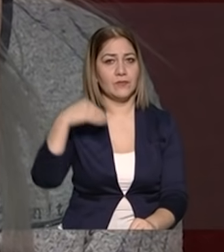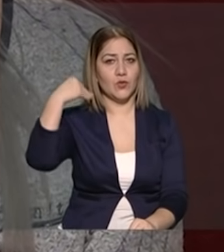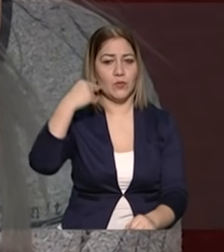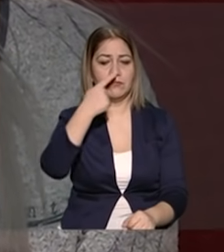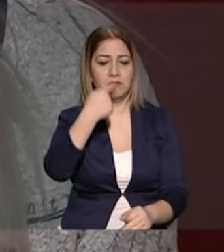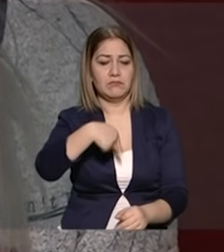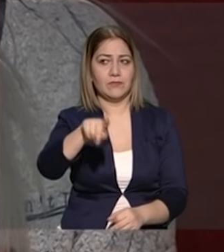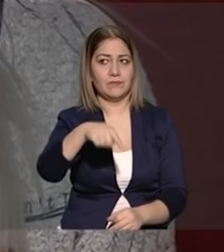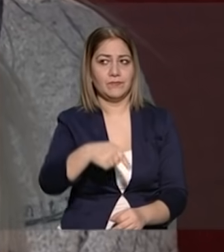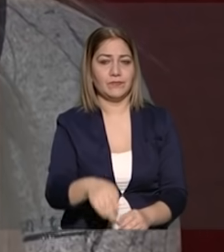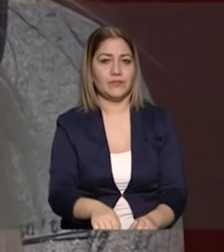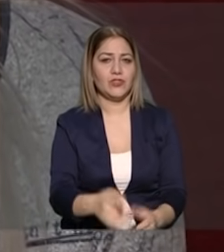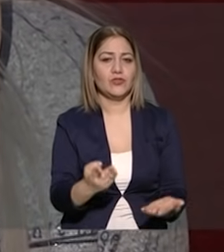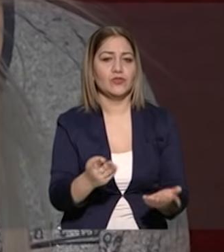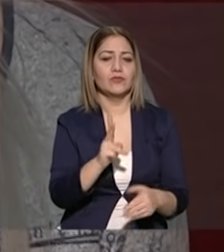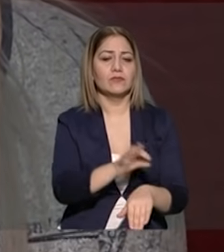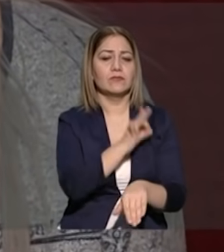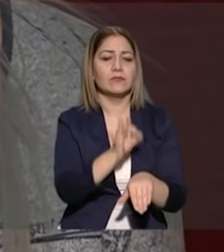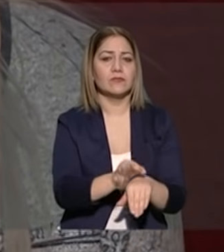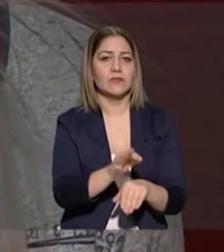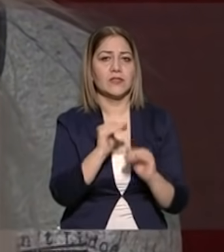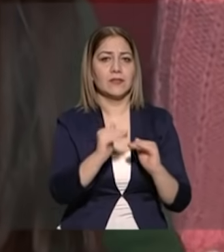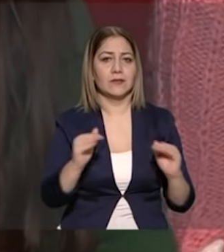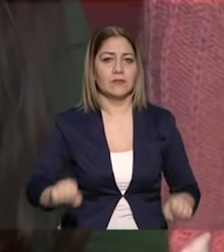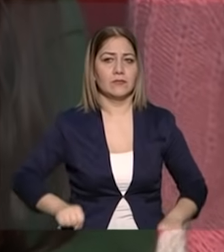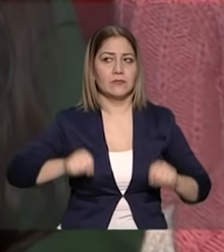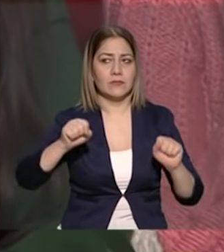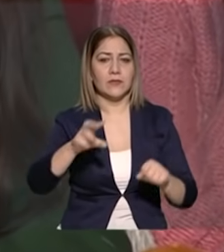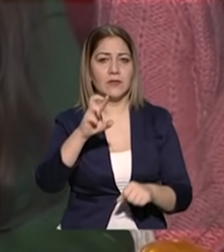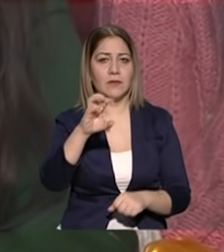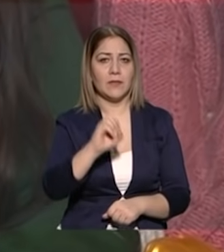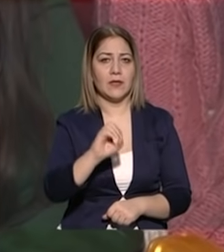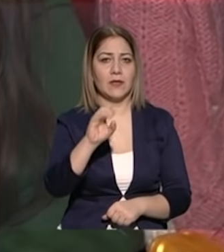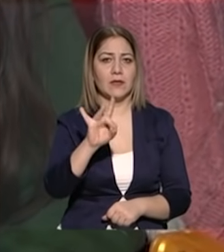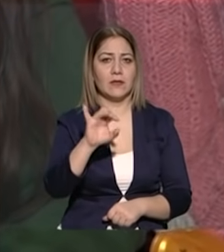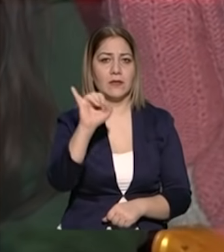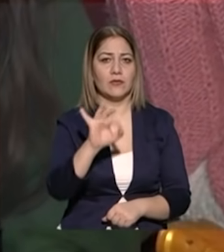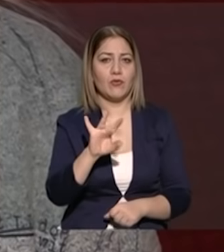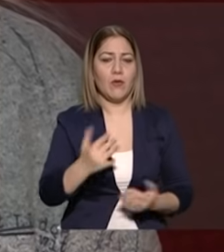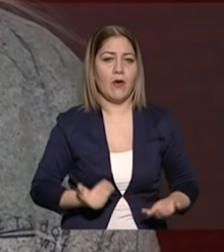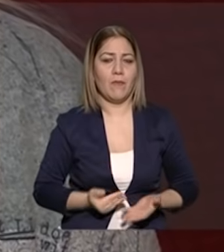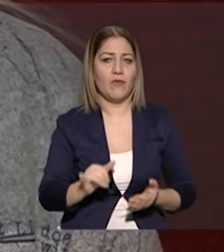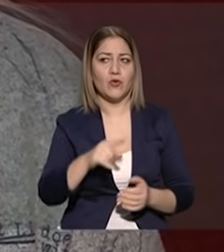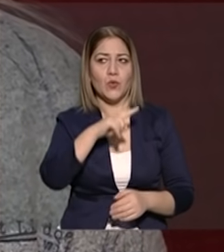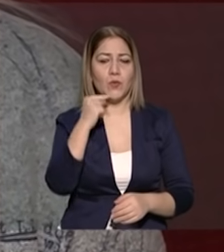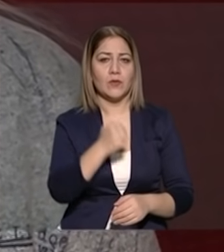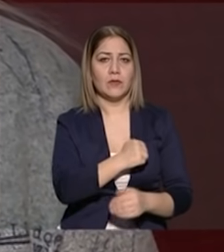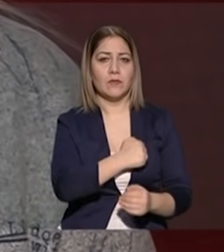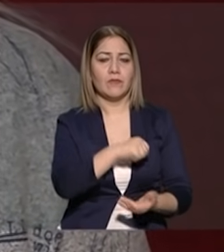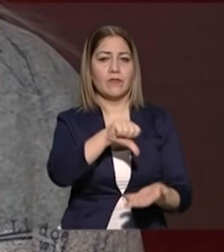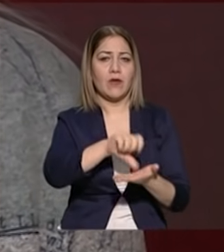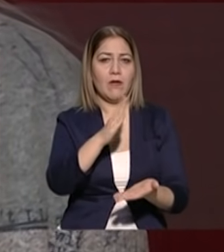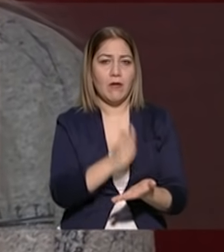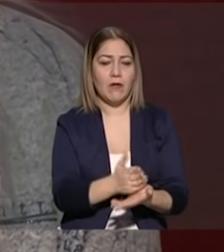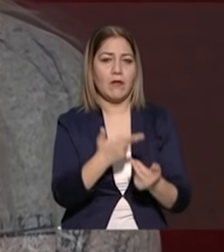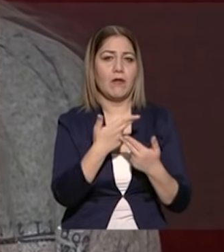Թուրքնա, ես ինչ երաշխիքով կարամ տանեմ իմ երեխեքին Բերձորում ապրեն։ Հա, ռուս խաղաղապահները կանգնած են, բան